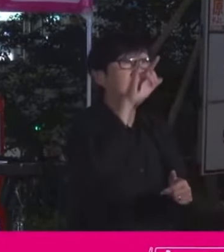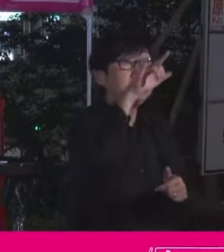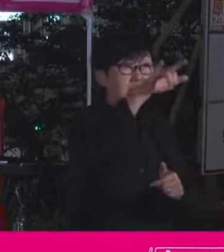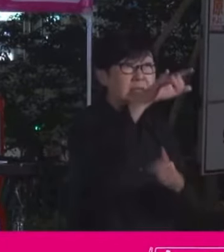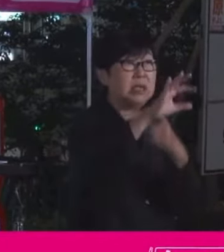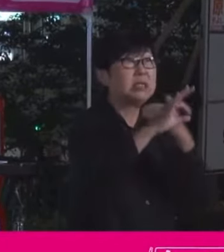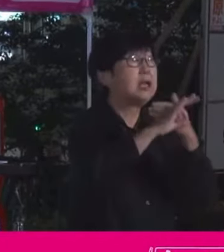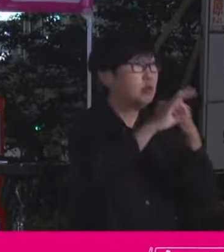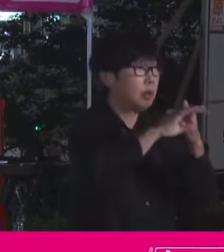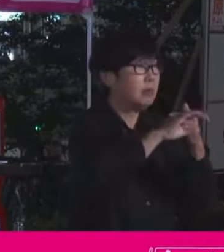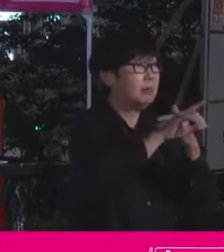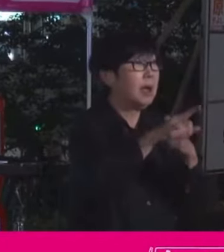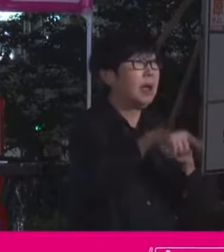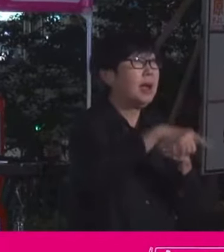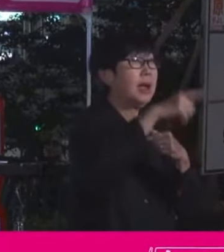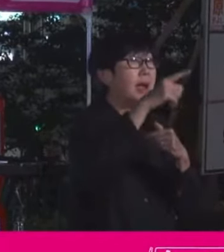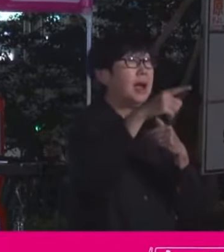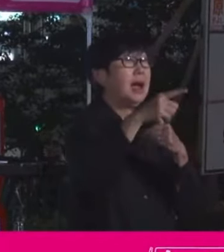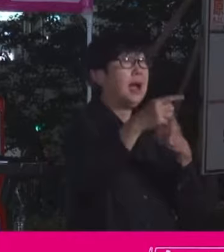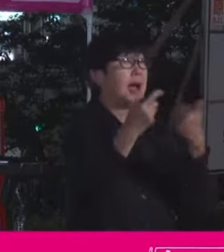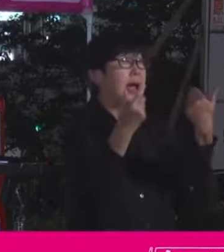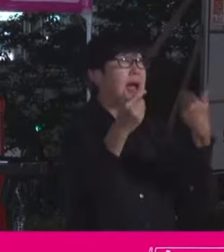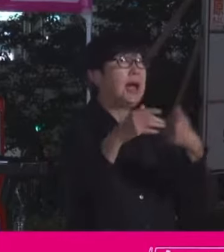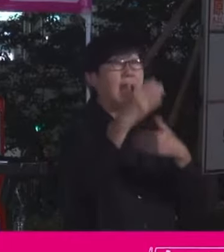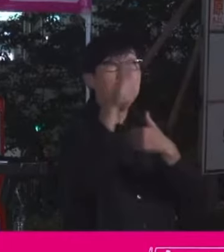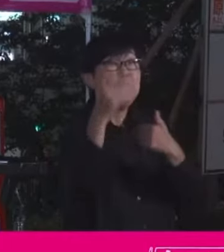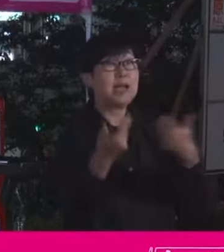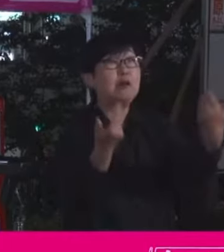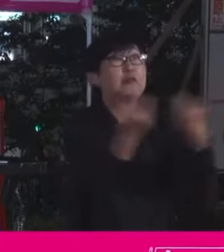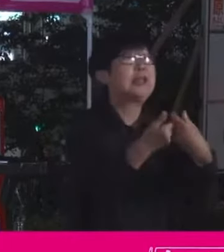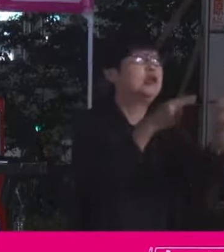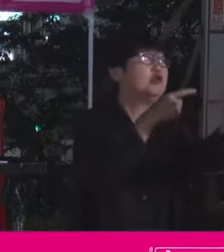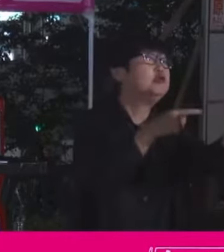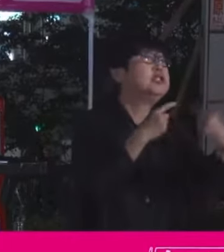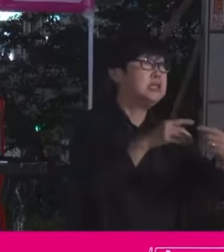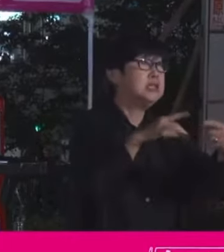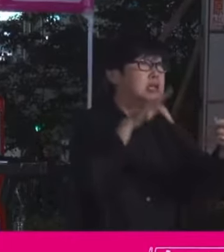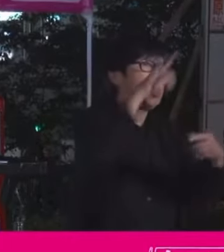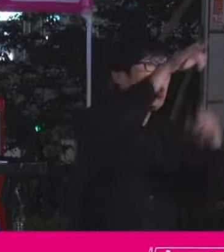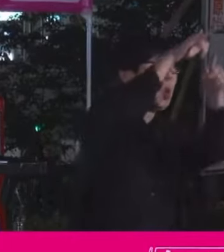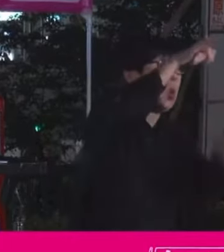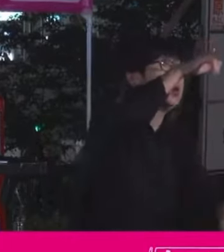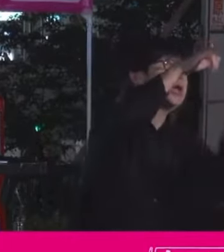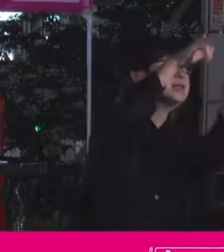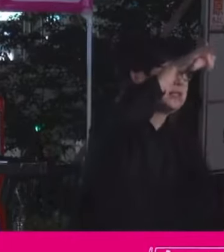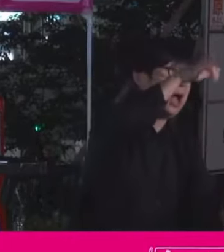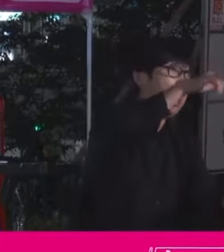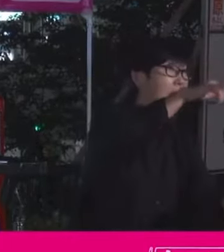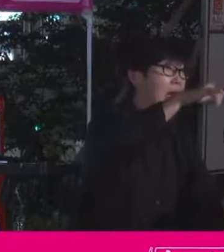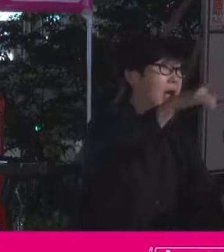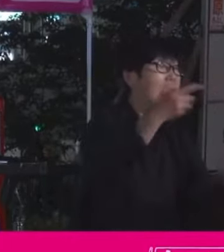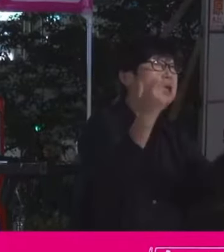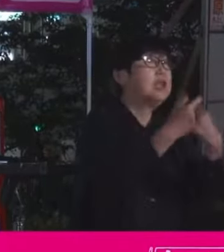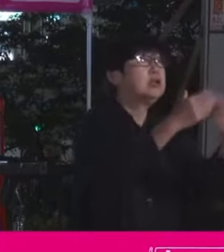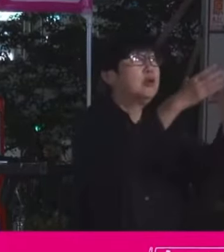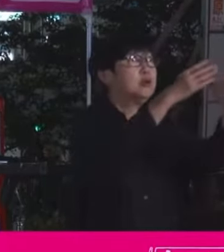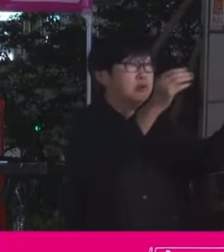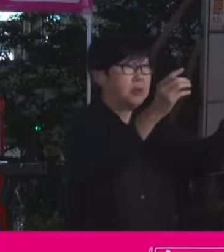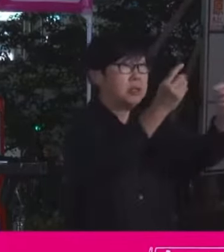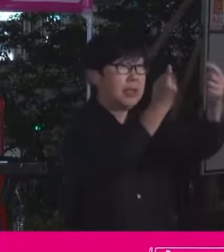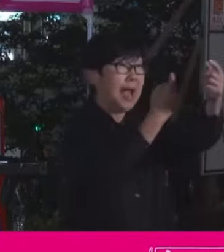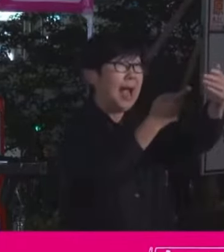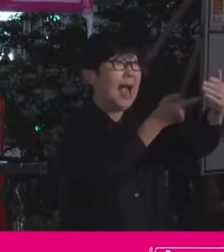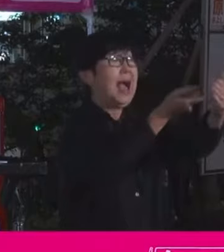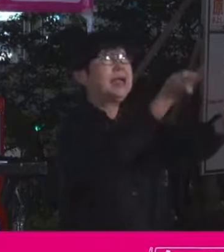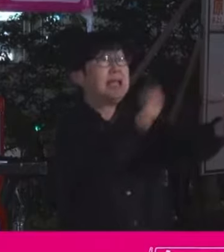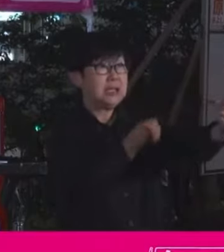ば隣国、アメリカの敵国に、敵国を攻撃するとするでしょ。そうするとその敵国にも反撃する権利が生